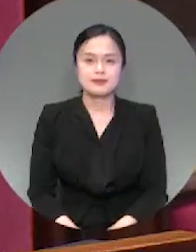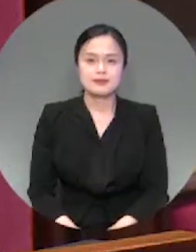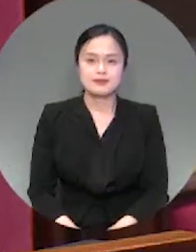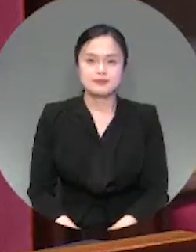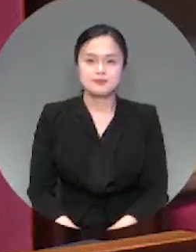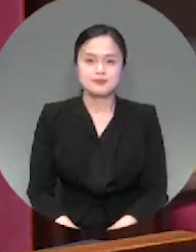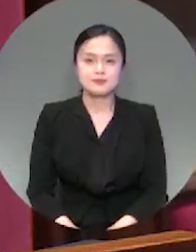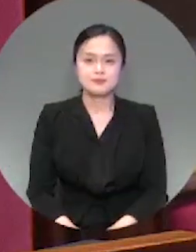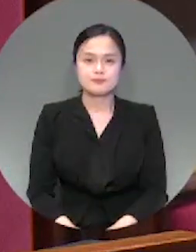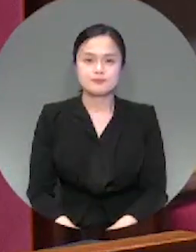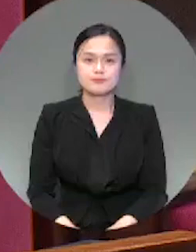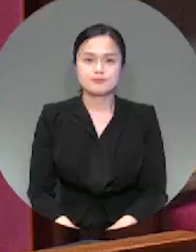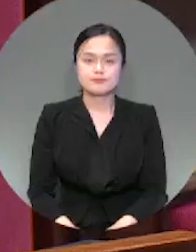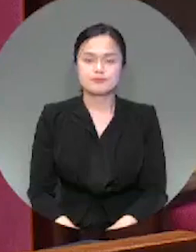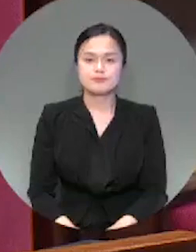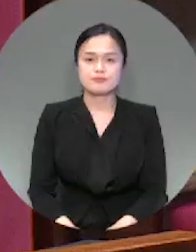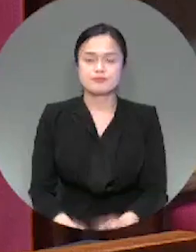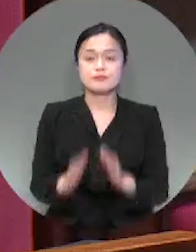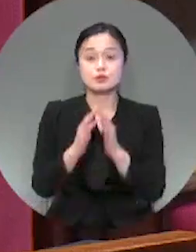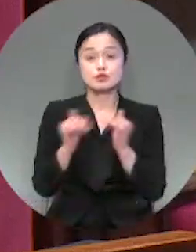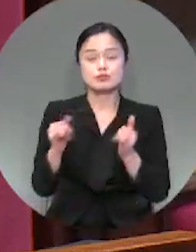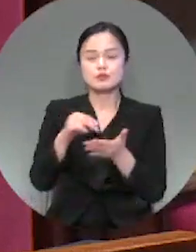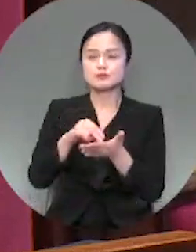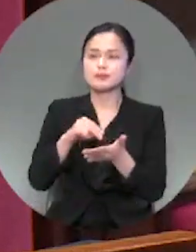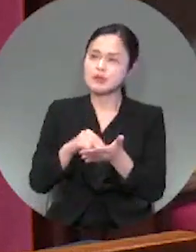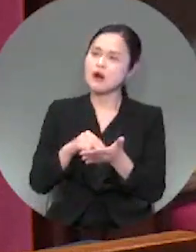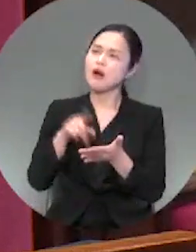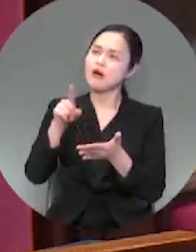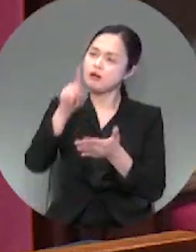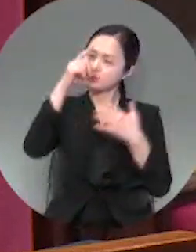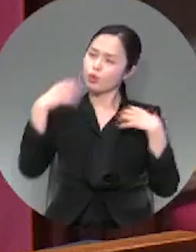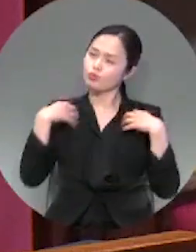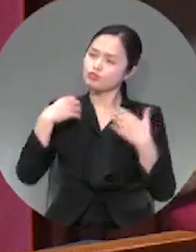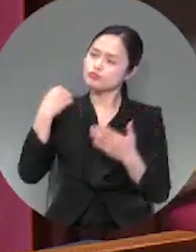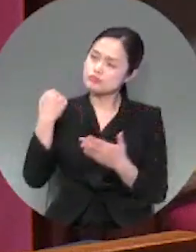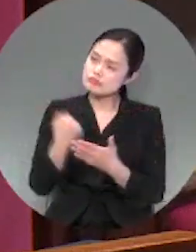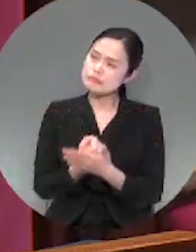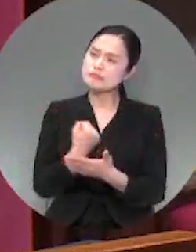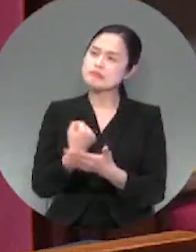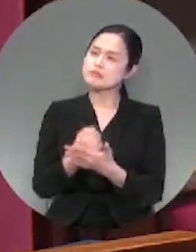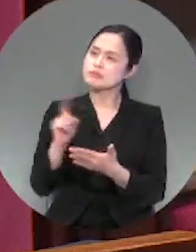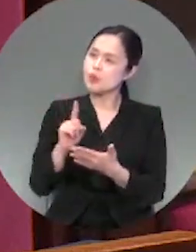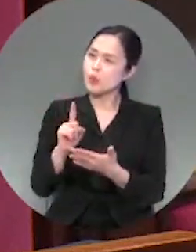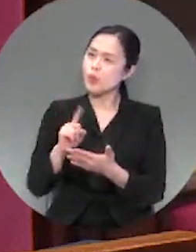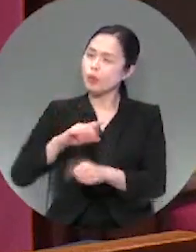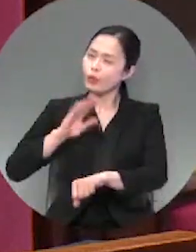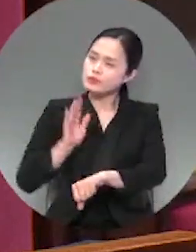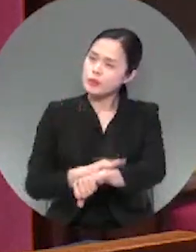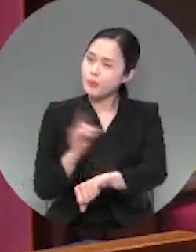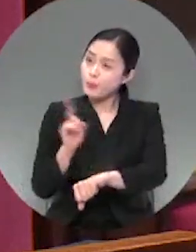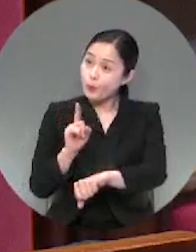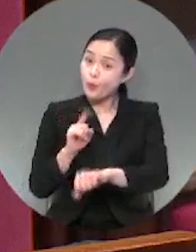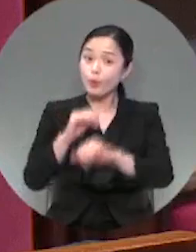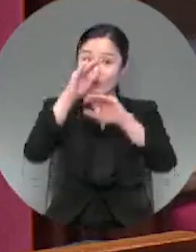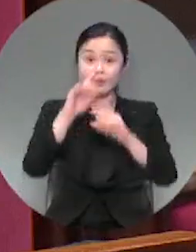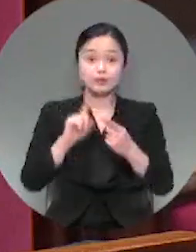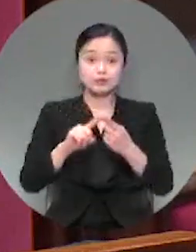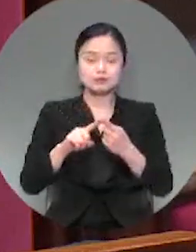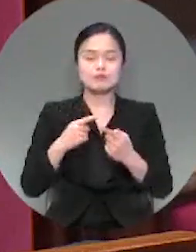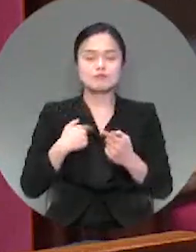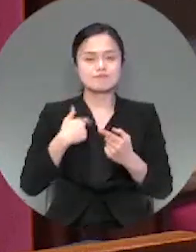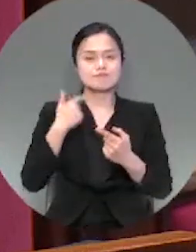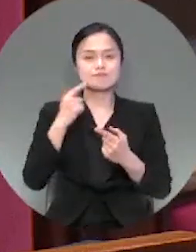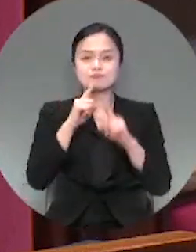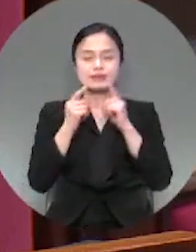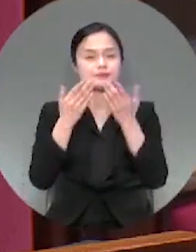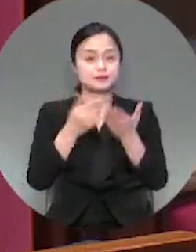국민들이 아쉽게 느끼고 보완해야 될 직접적인 사항에 대해서 몇 가지만 질의드리겠습니다.